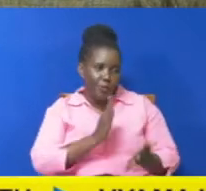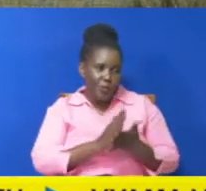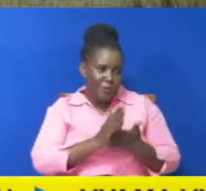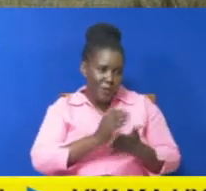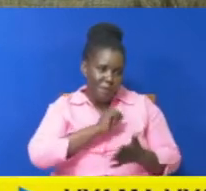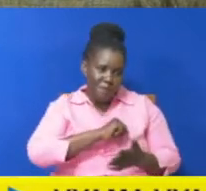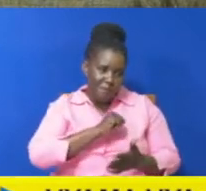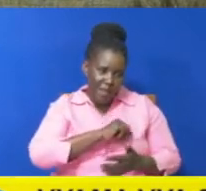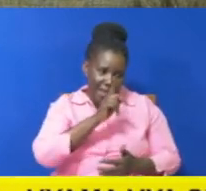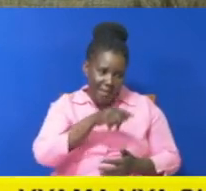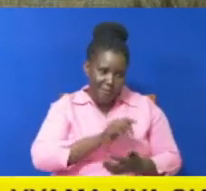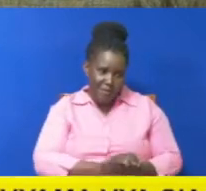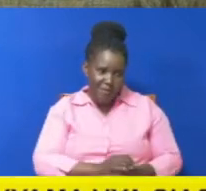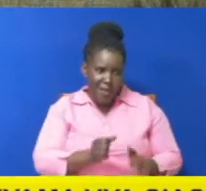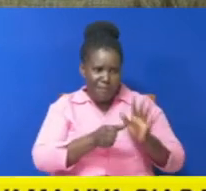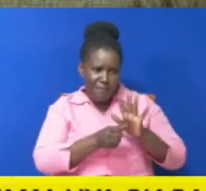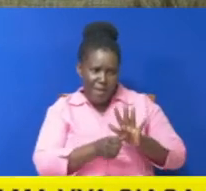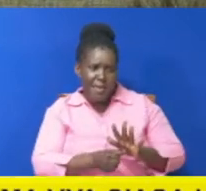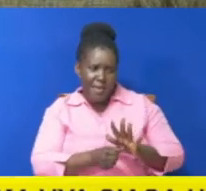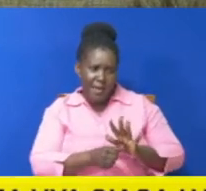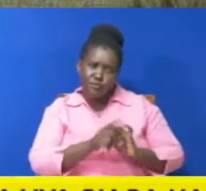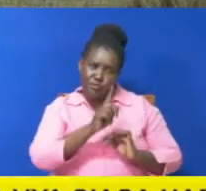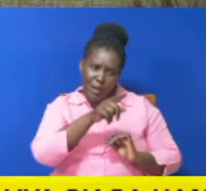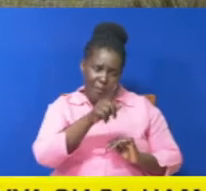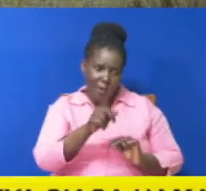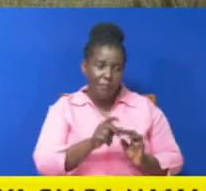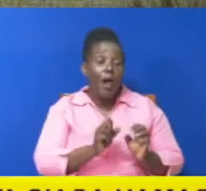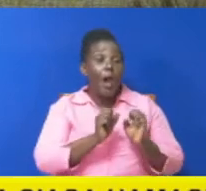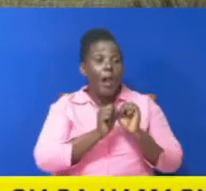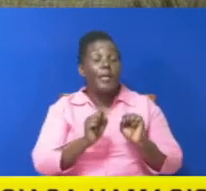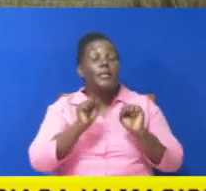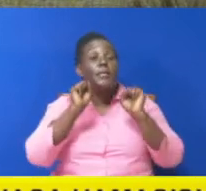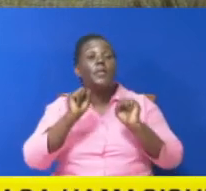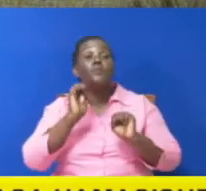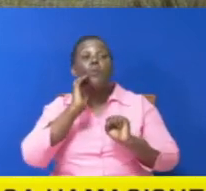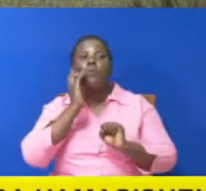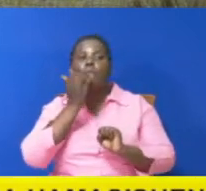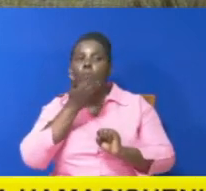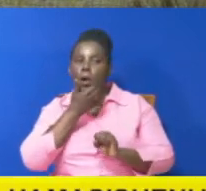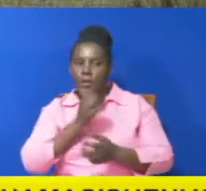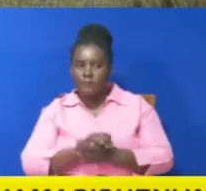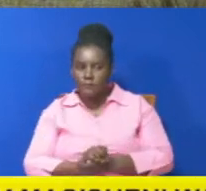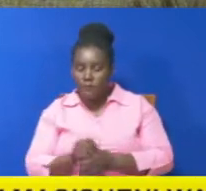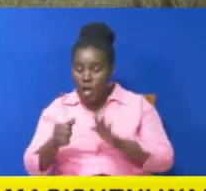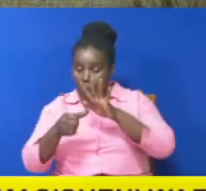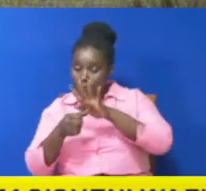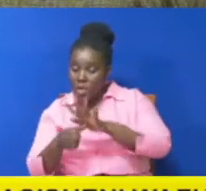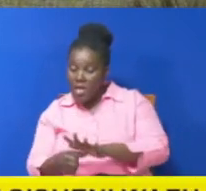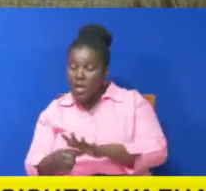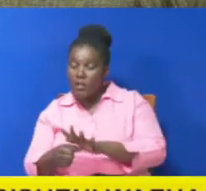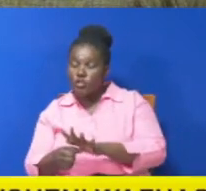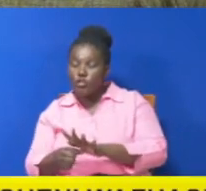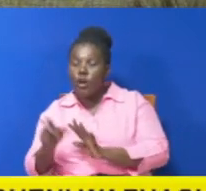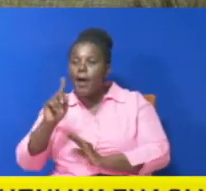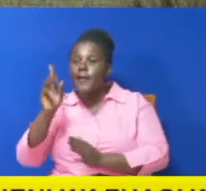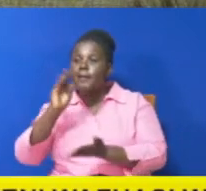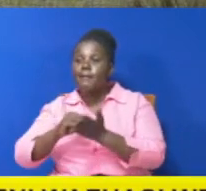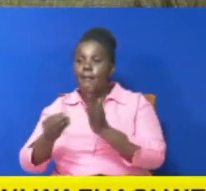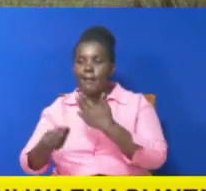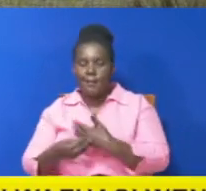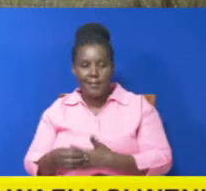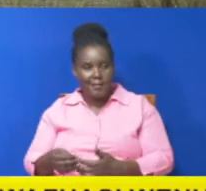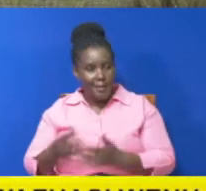siwezi. Sana sana yale manyanyaso ambayo yanaathiri uhai wako, yanaathiri afya yako, yanaathiri mwili wako. Na vitu